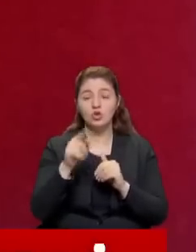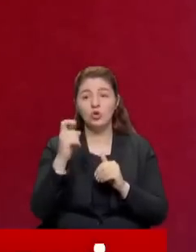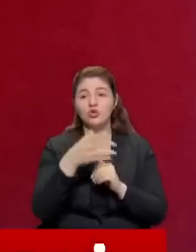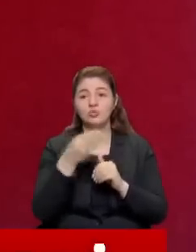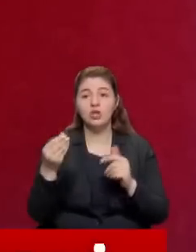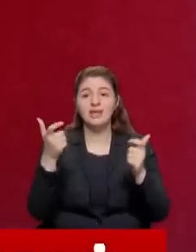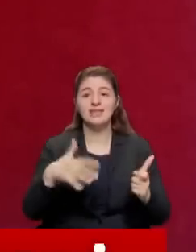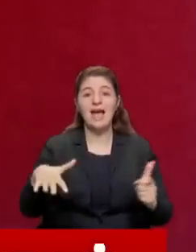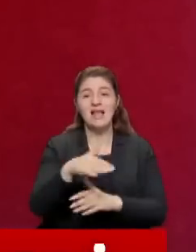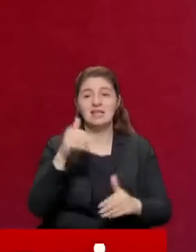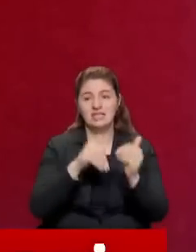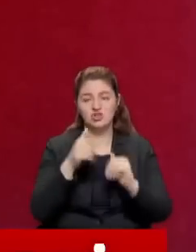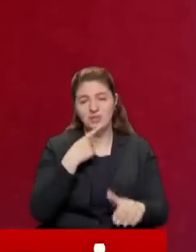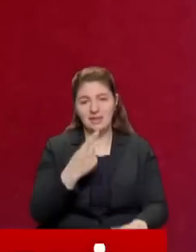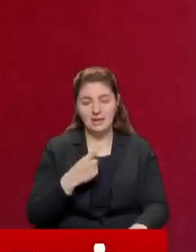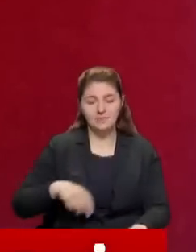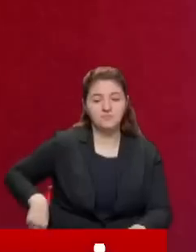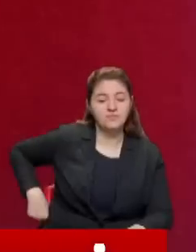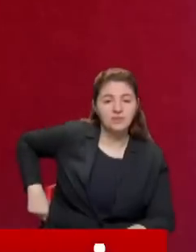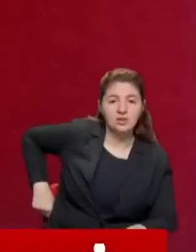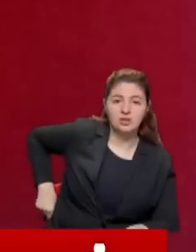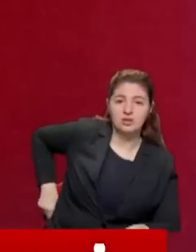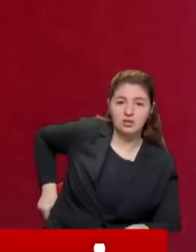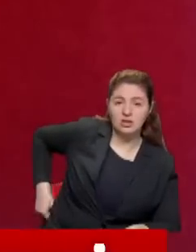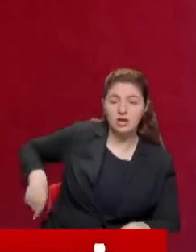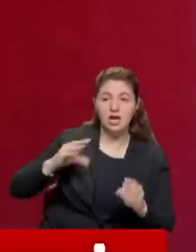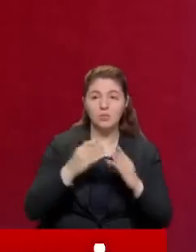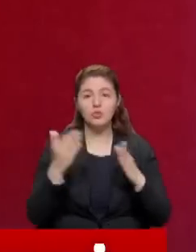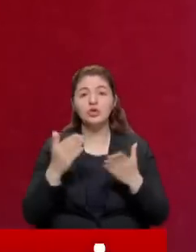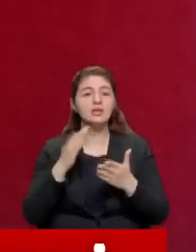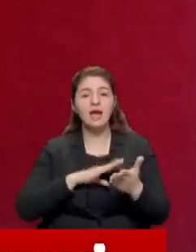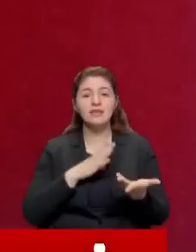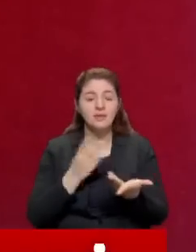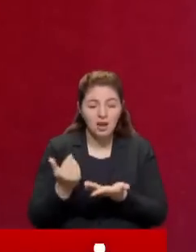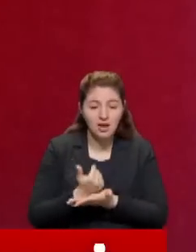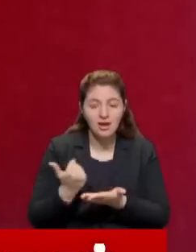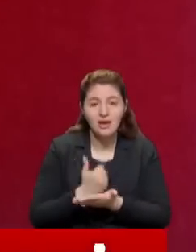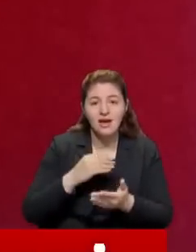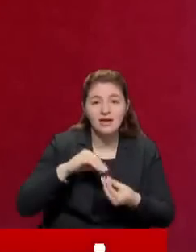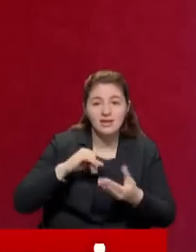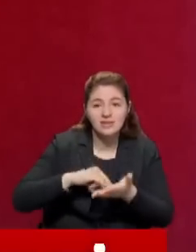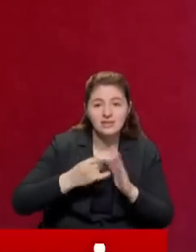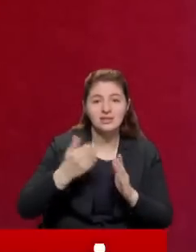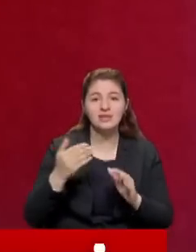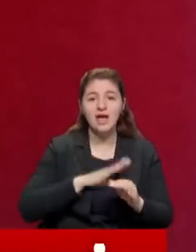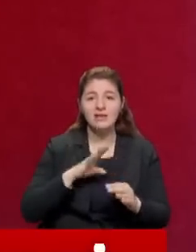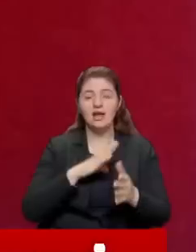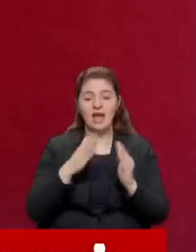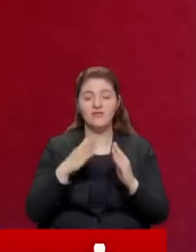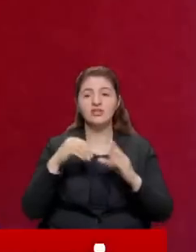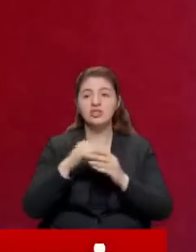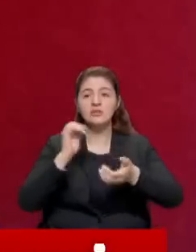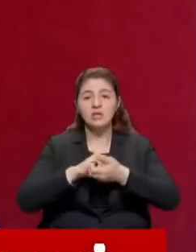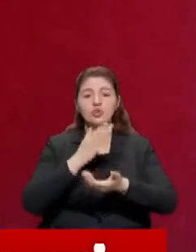60.9 milyon yerli seçmenin diyelim. En büyük derdi şu anda geçim derdi her şeyden önce. Yani hanenin